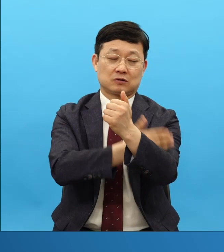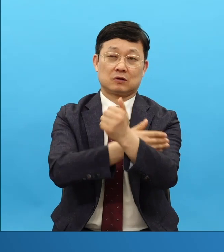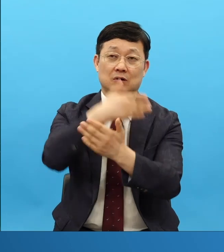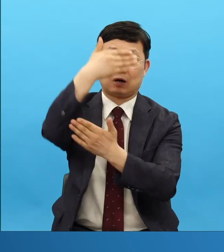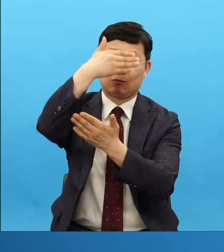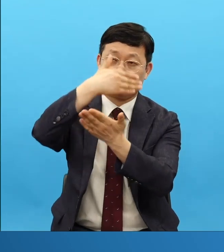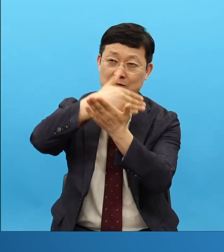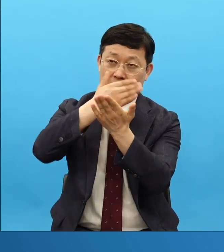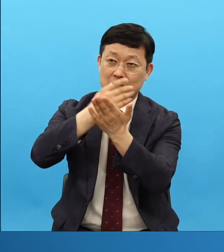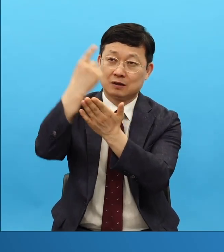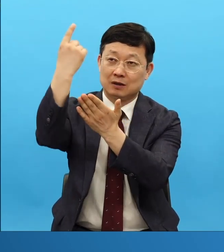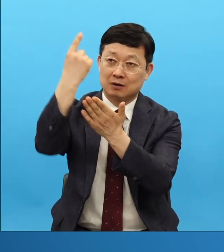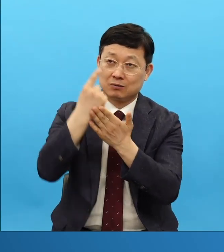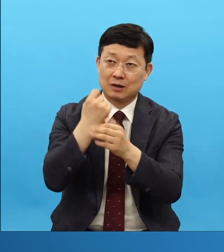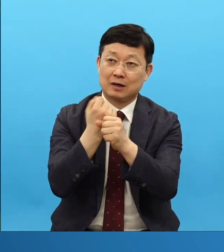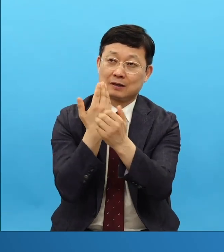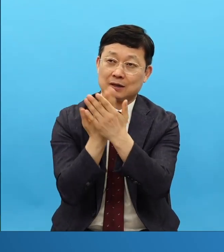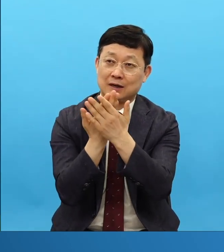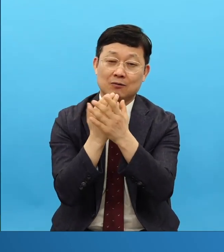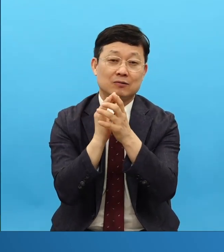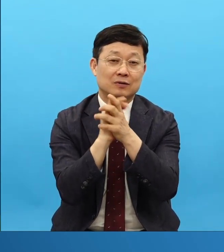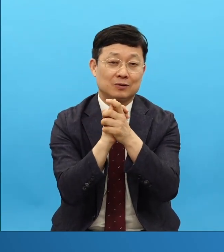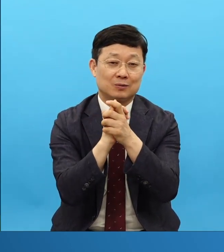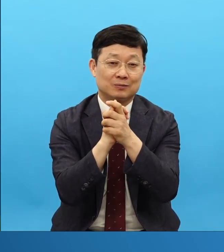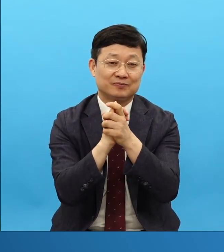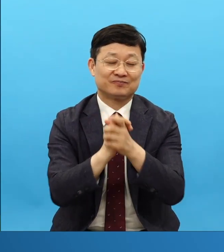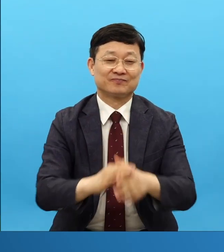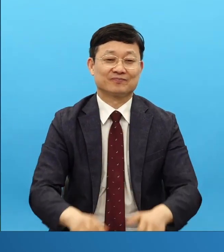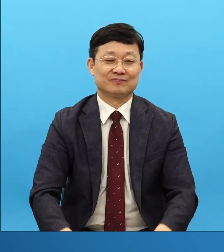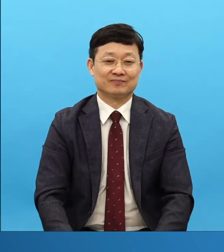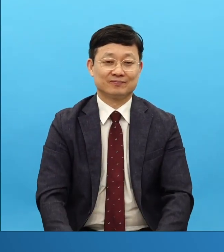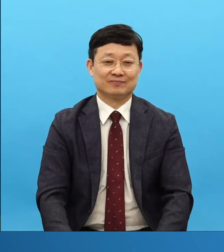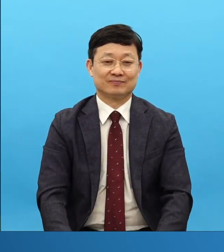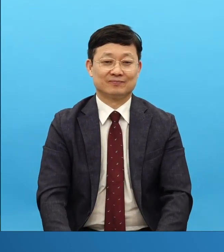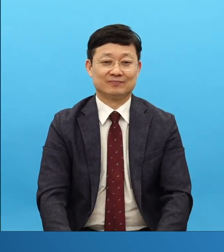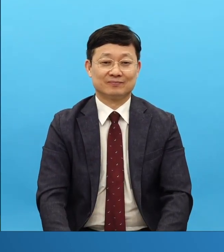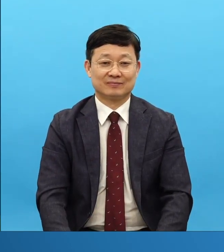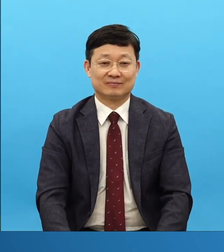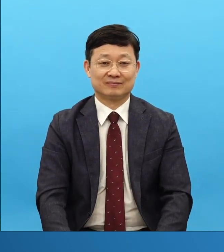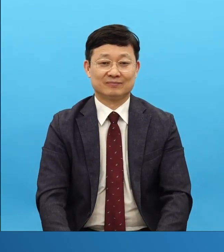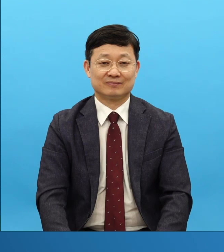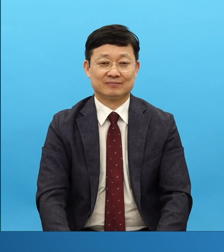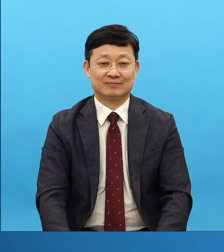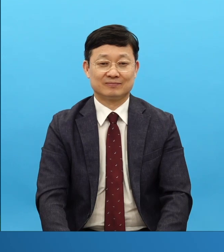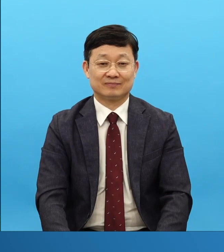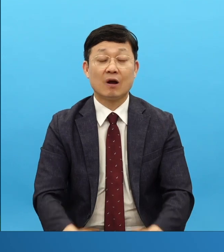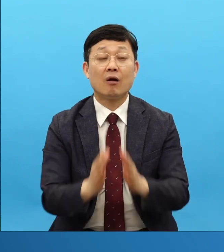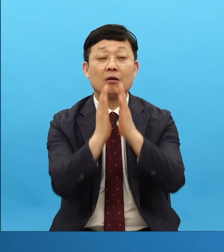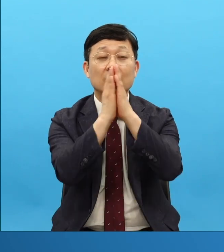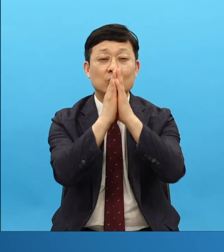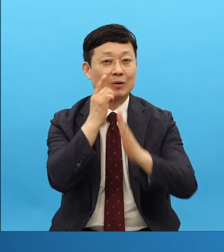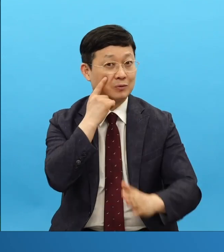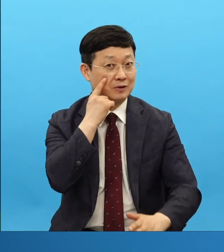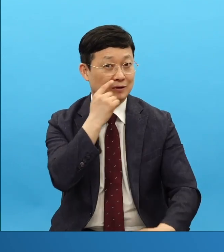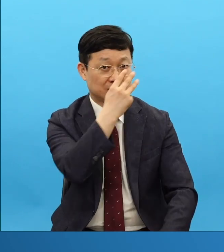임하게 해달라고. The blessing, the power of the throne, the 9 things to come upon me. 기도해 보세요. Pray for